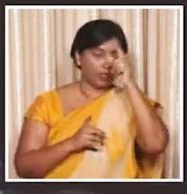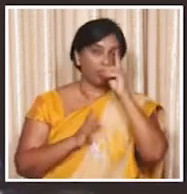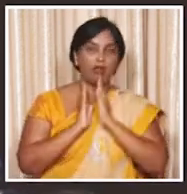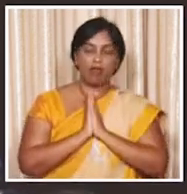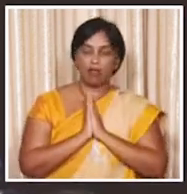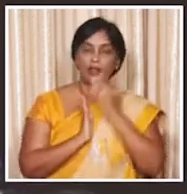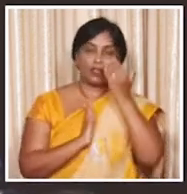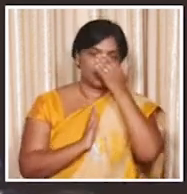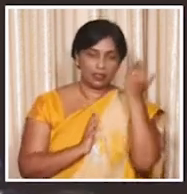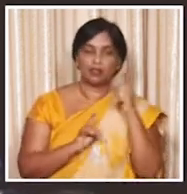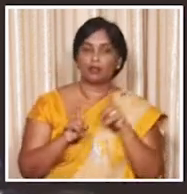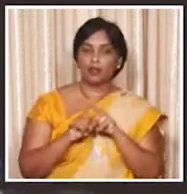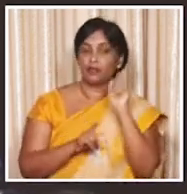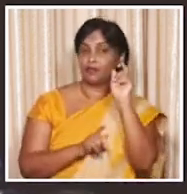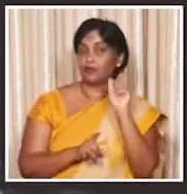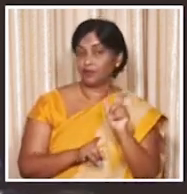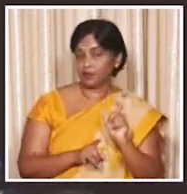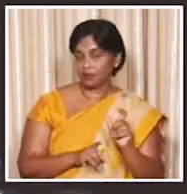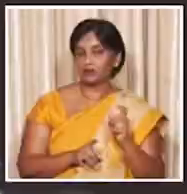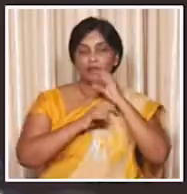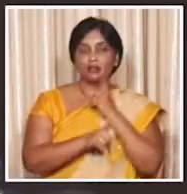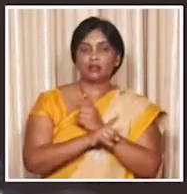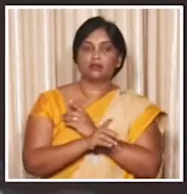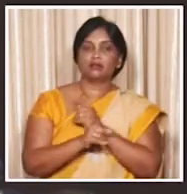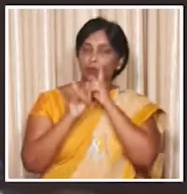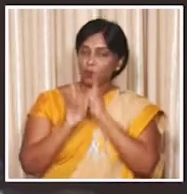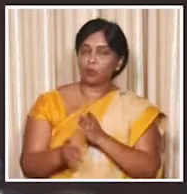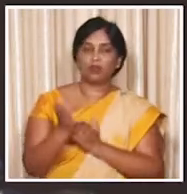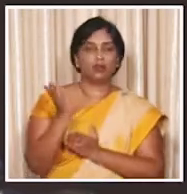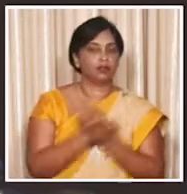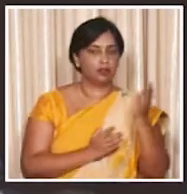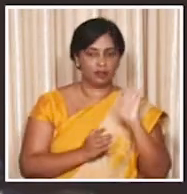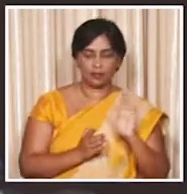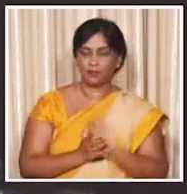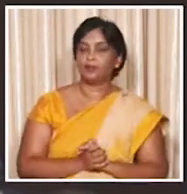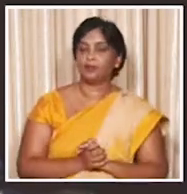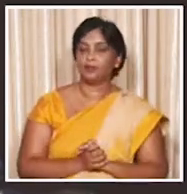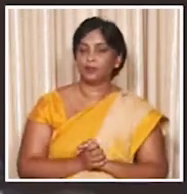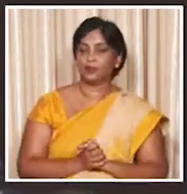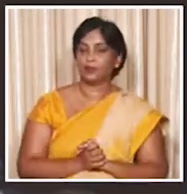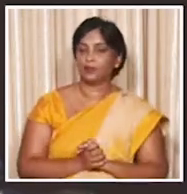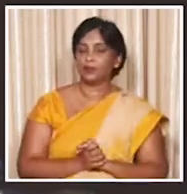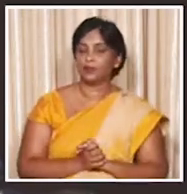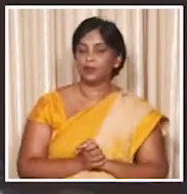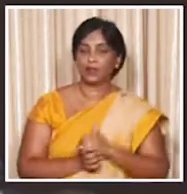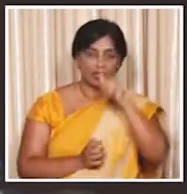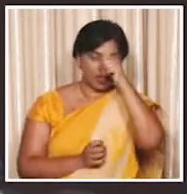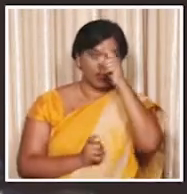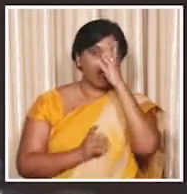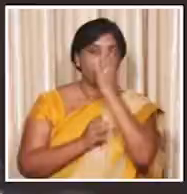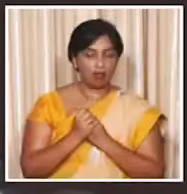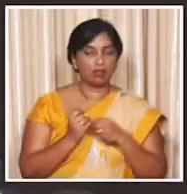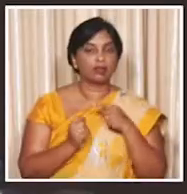பாடங்களுக்காக கல்வியியல் கல்லூரிக்கு விண்ணப்பித்திருந்தார். இந்து சமய பாடத்திற்காக கிளிநொச்சி மாவட்டத்திலிருந்து ஒரே ஒரு